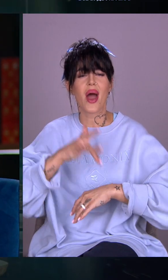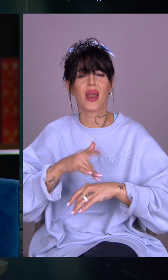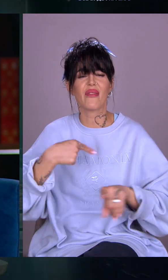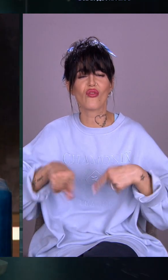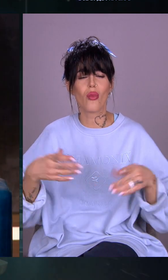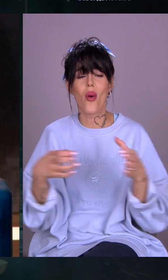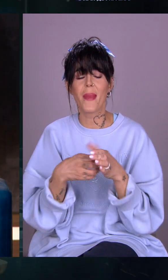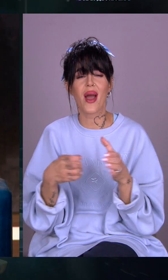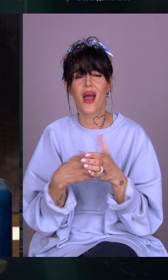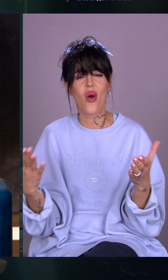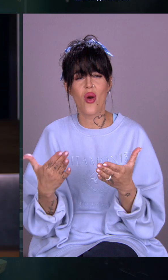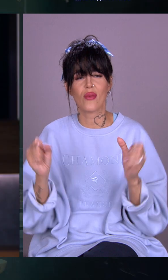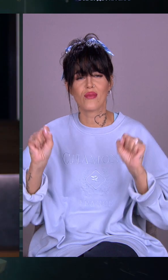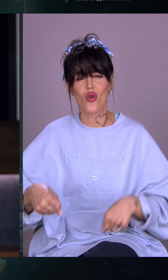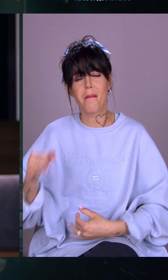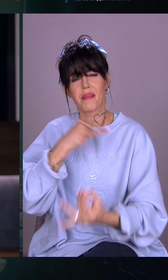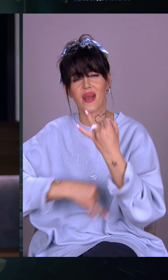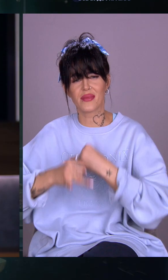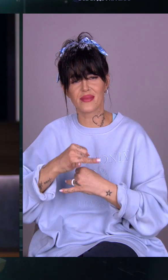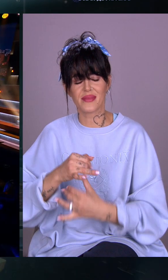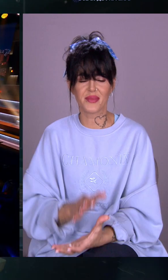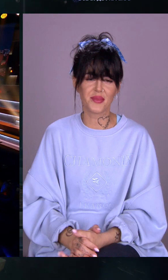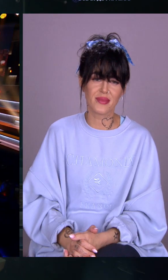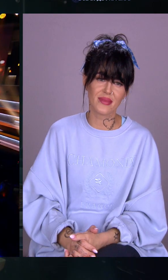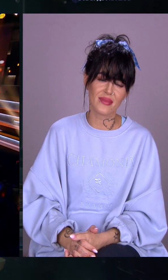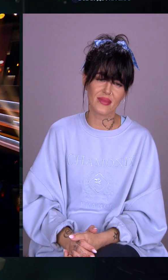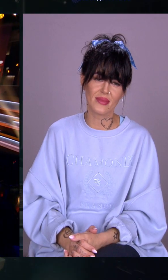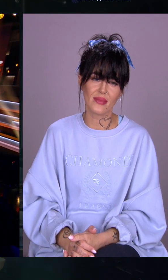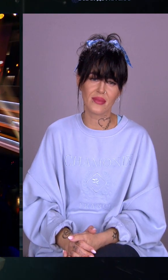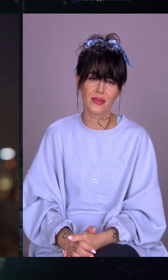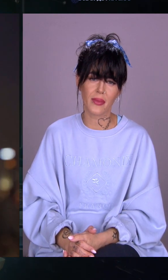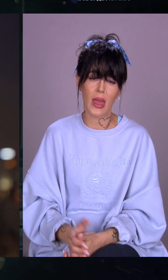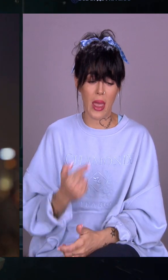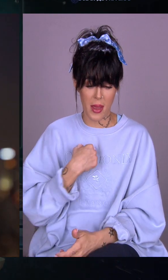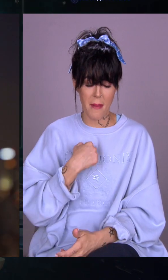то можна вести переговори. Наступне відео. Мені мама